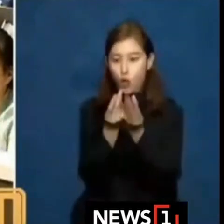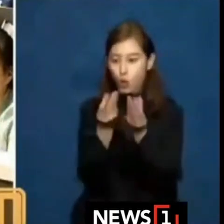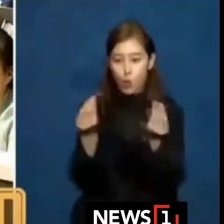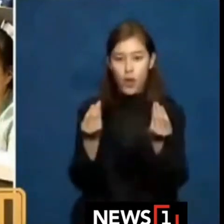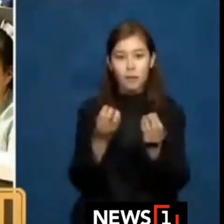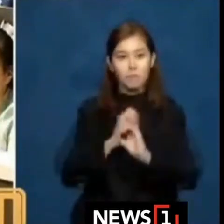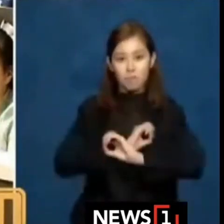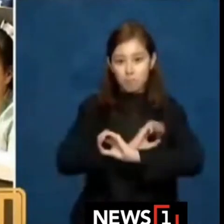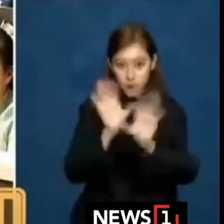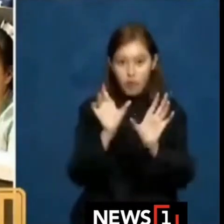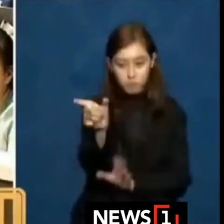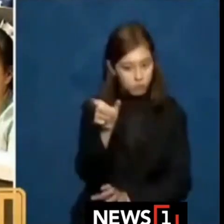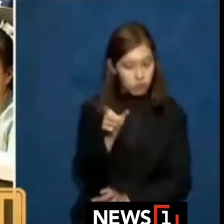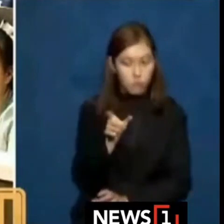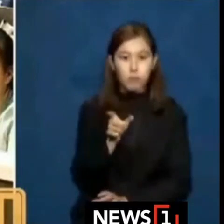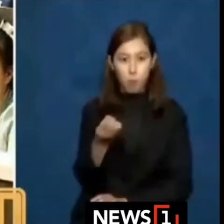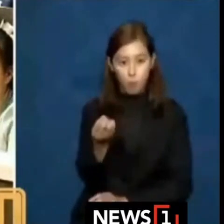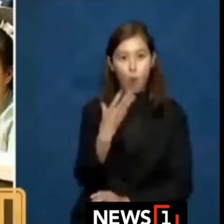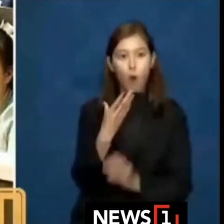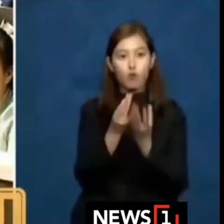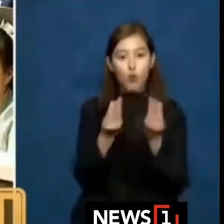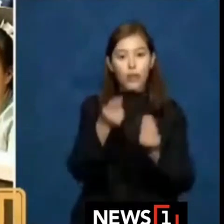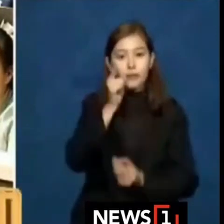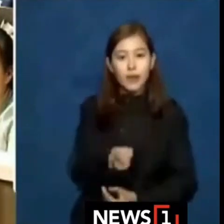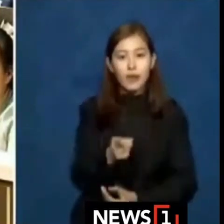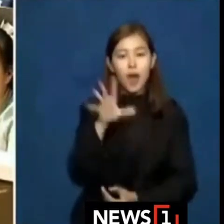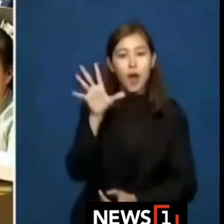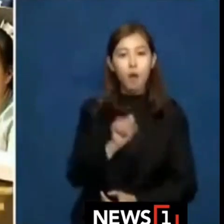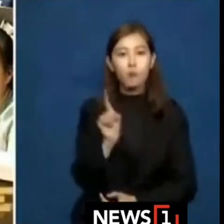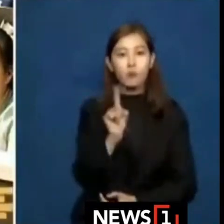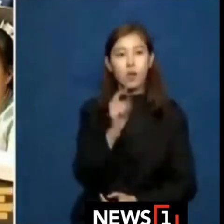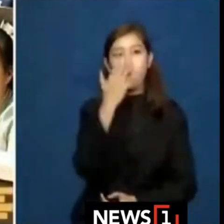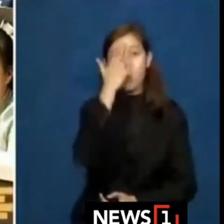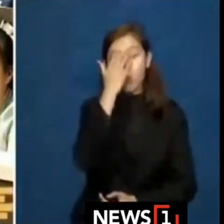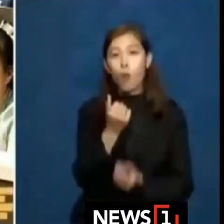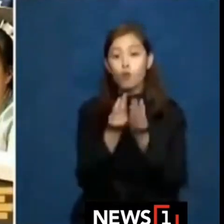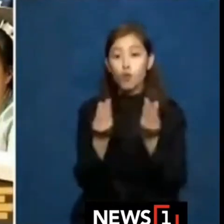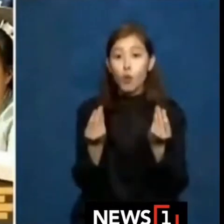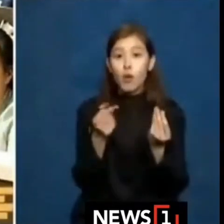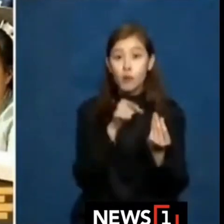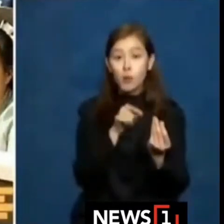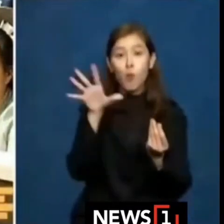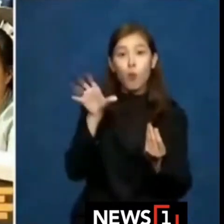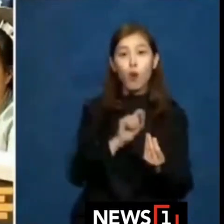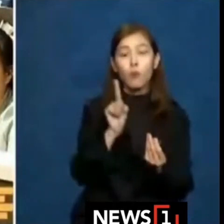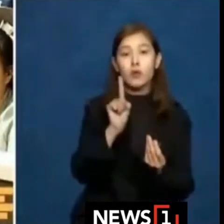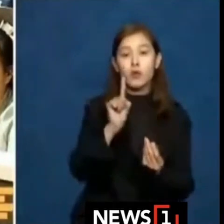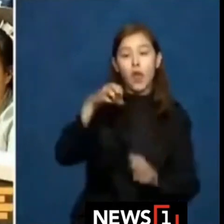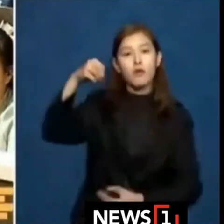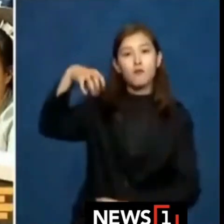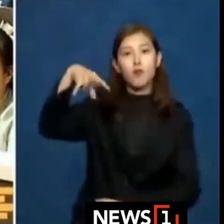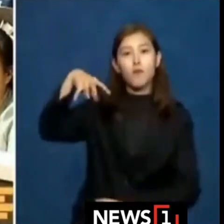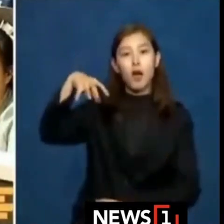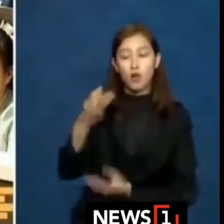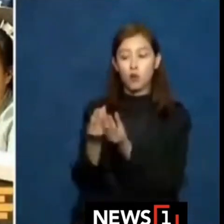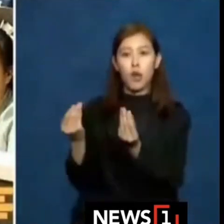ประชาชนได้รับรู้ครับว่าตัวเลขที่เกิดขึ้นจริงเนี่ยมันมาจากไหนครับเพราะตัวเลขที่ผมเอามาก็มาจากงบการเงินของการไฟฟ้าที่ยื่นกับ